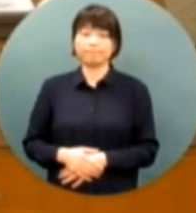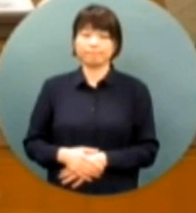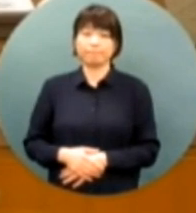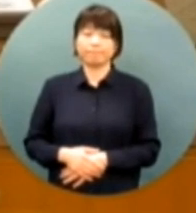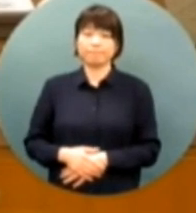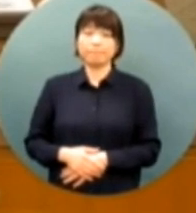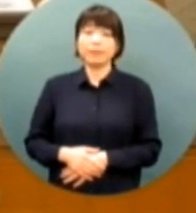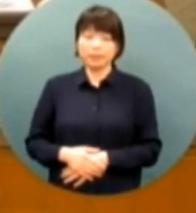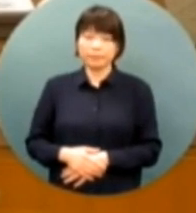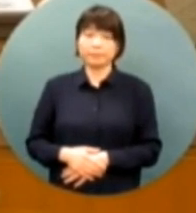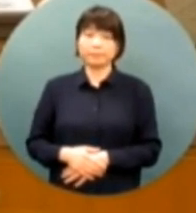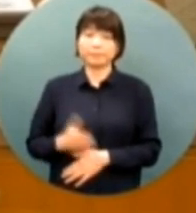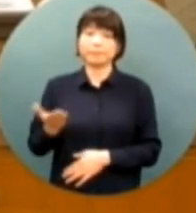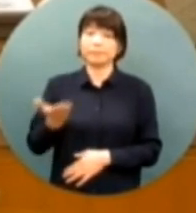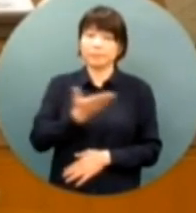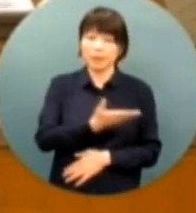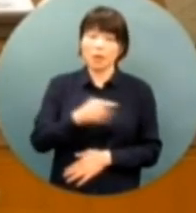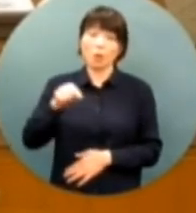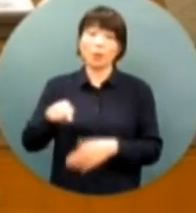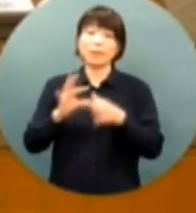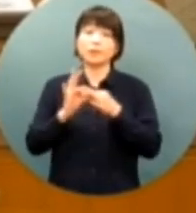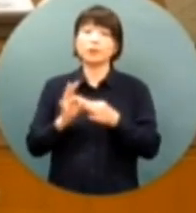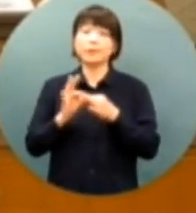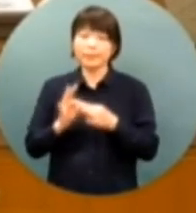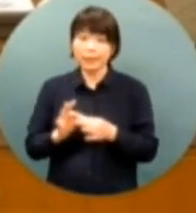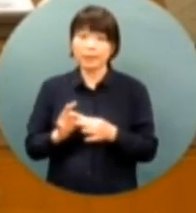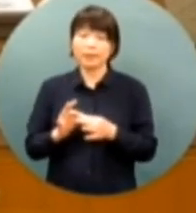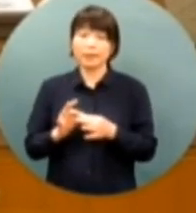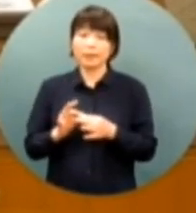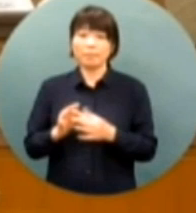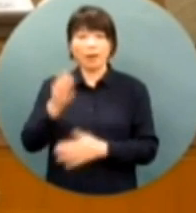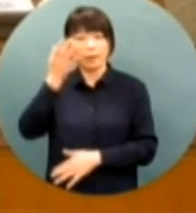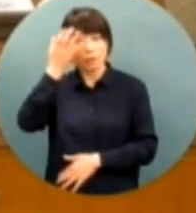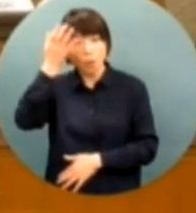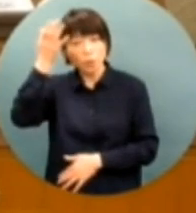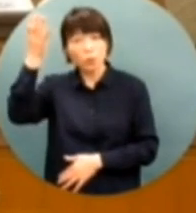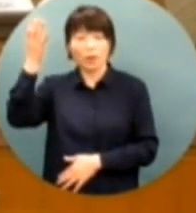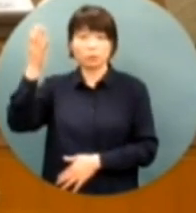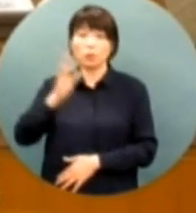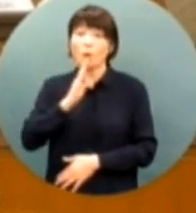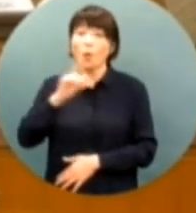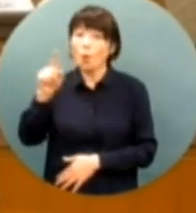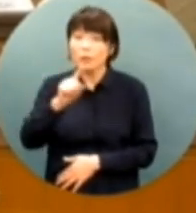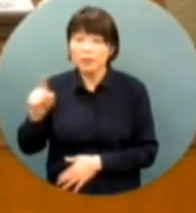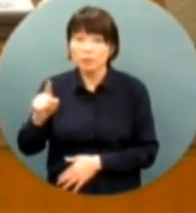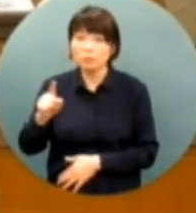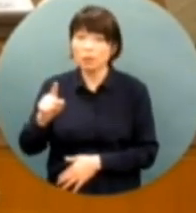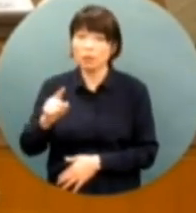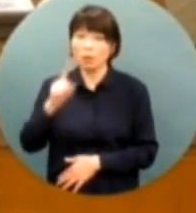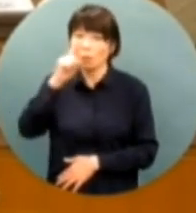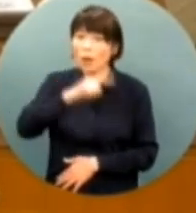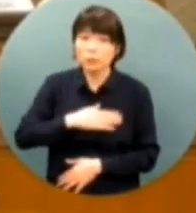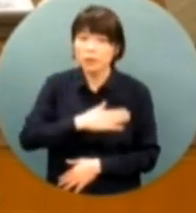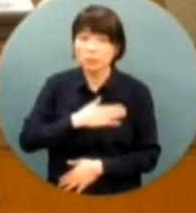ました。それからこれについて、多分本人たちは全然悪気がない、この